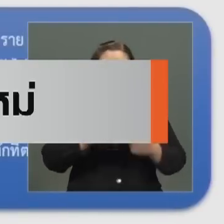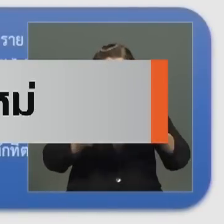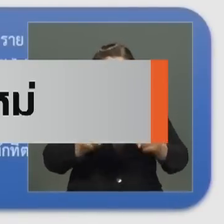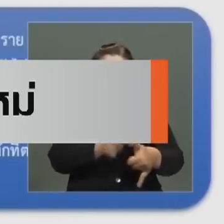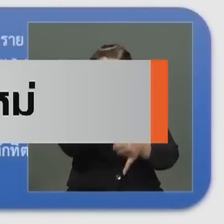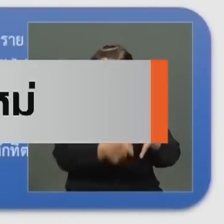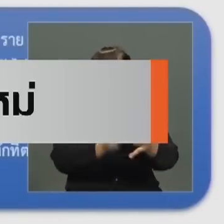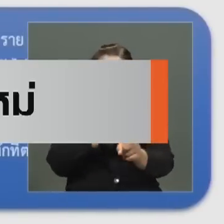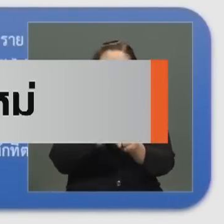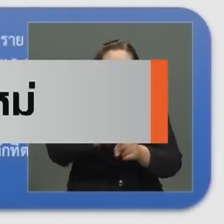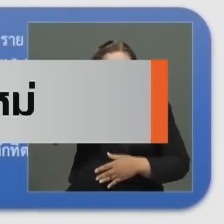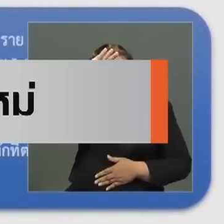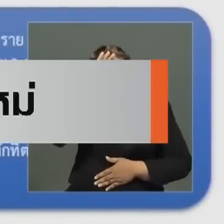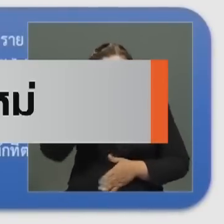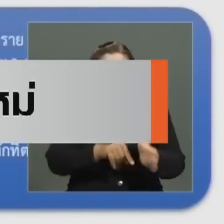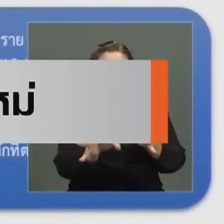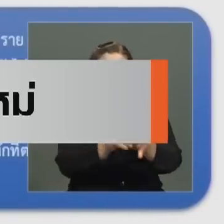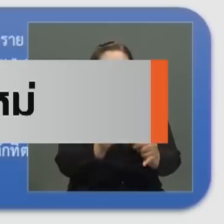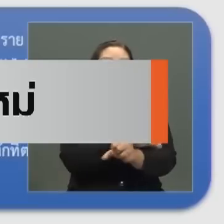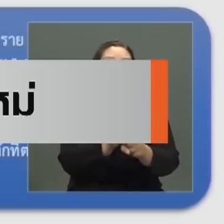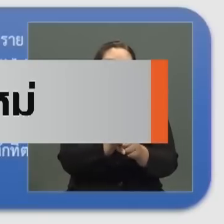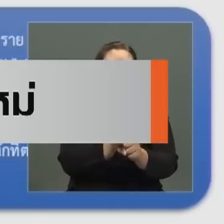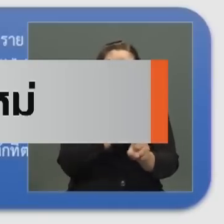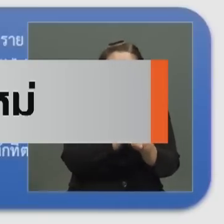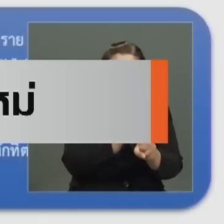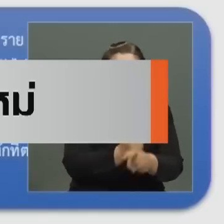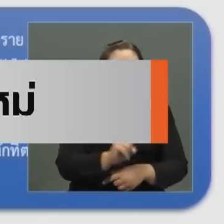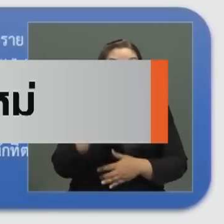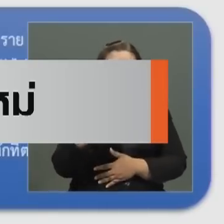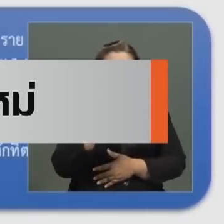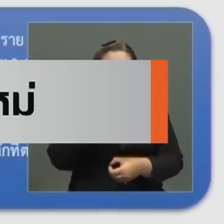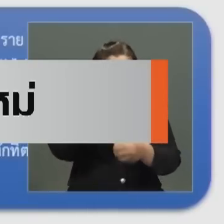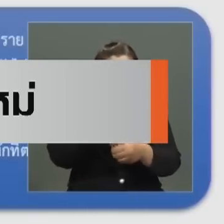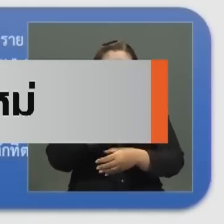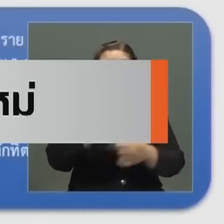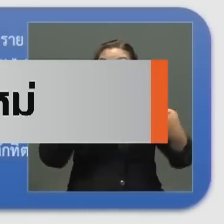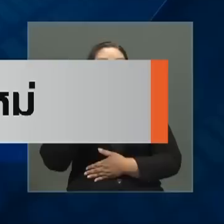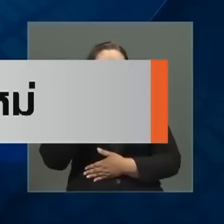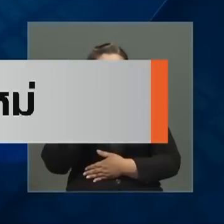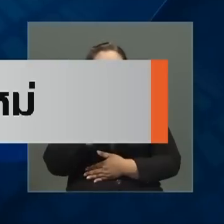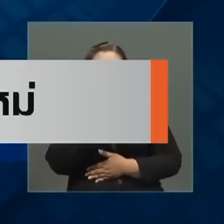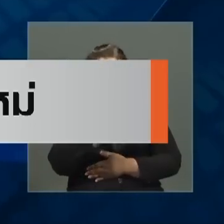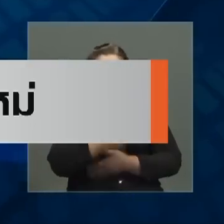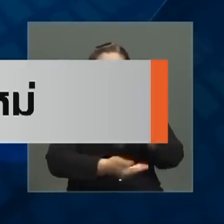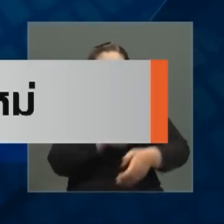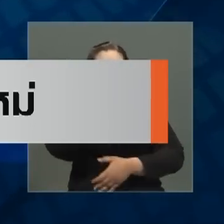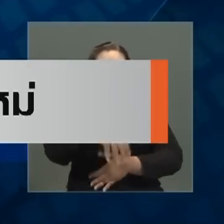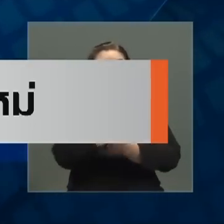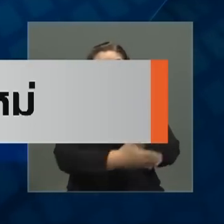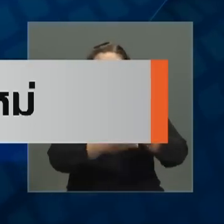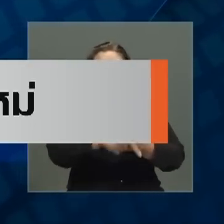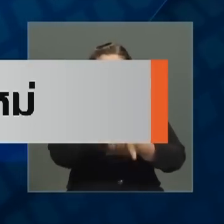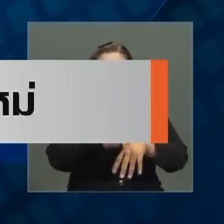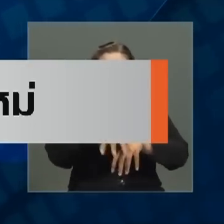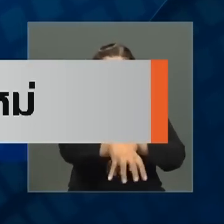คะก็ต้องขอให้ทุกคนเนี่ยสงสัยหน้ากากอนามัยเป็นประจำเพื่อป้องกันโครง 29คือคุณหมอพยายามจะบอกว่าปัจจัย